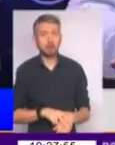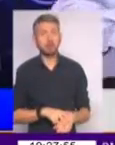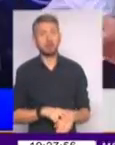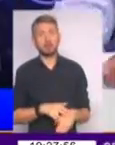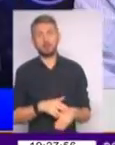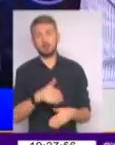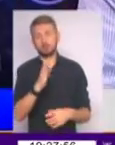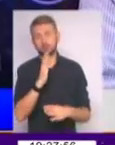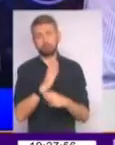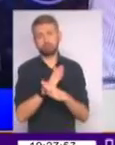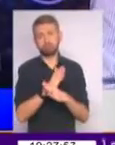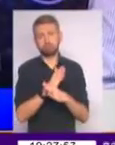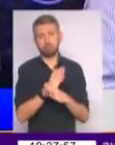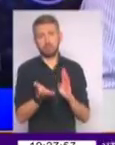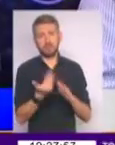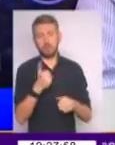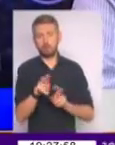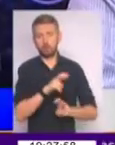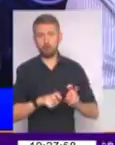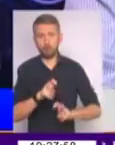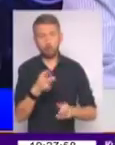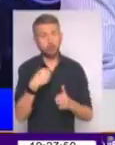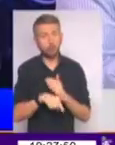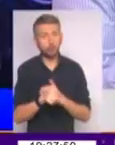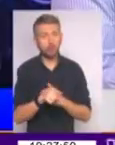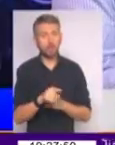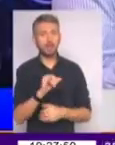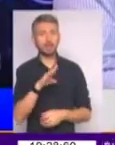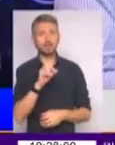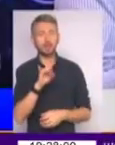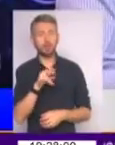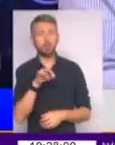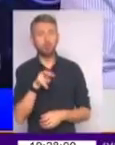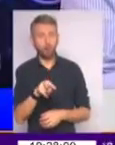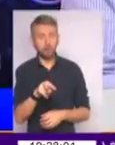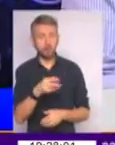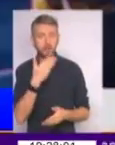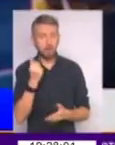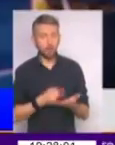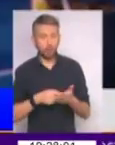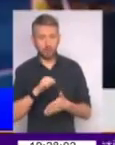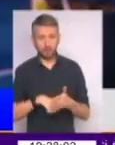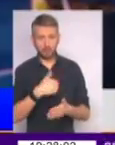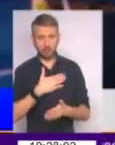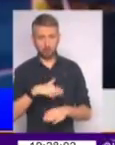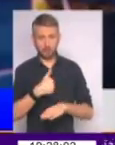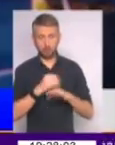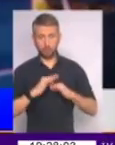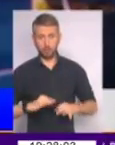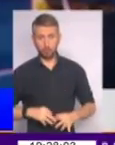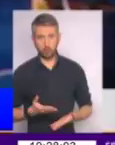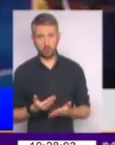справи, тобто їх зняв з розшуку. Тобто Інтерполу немає доказів від нашої Генпрокуратури, попередніх